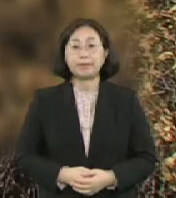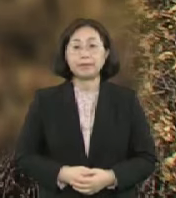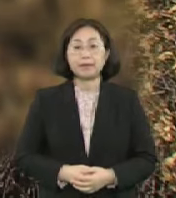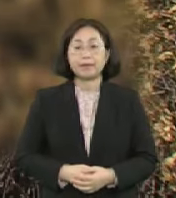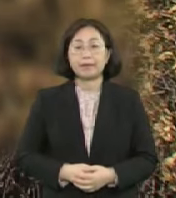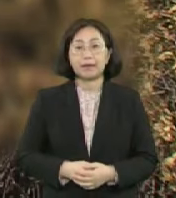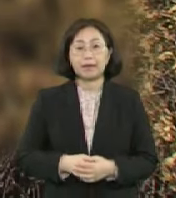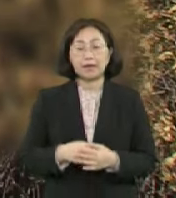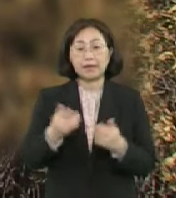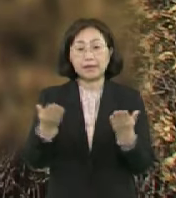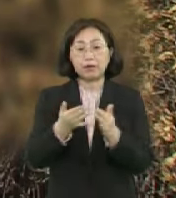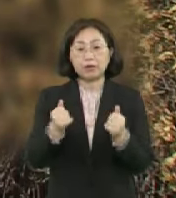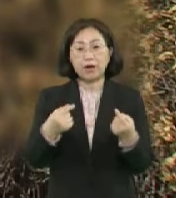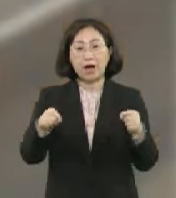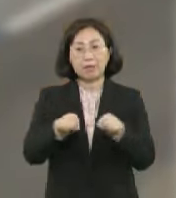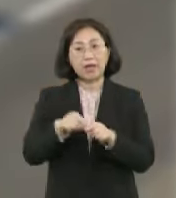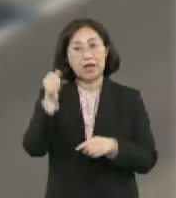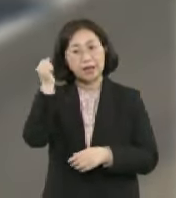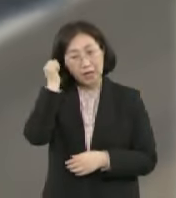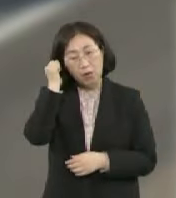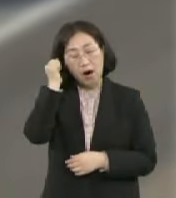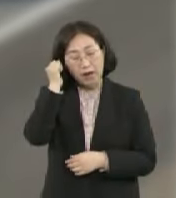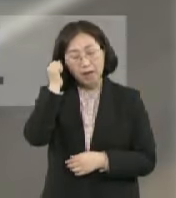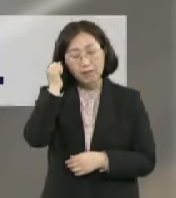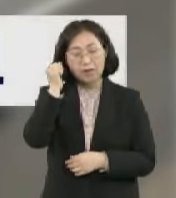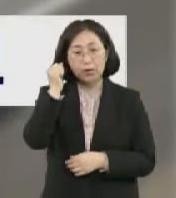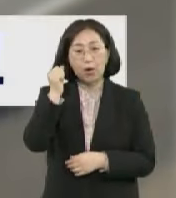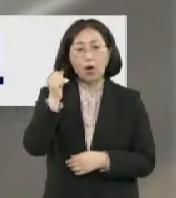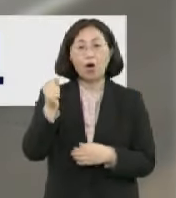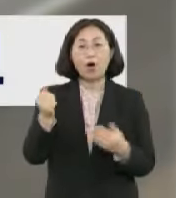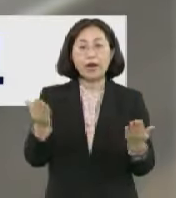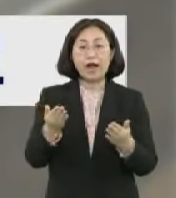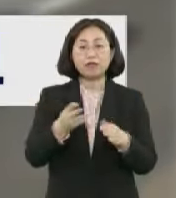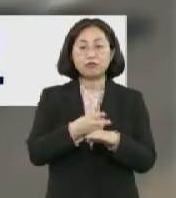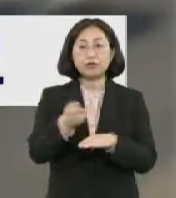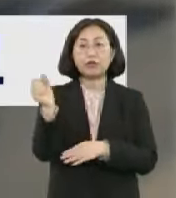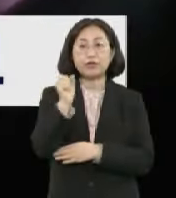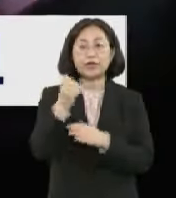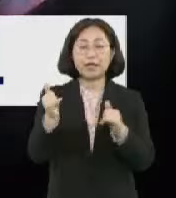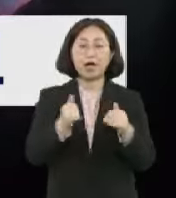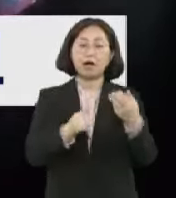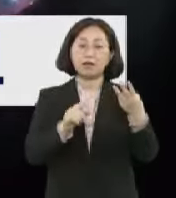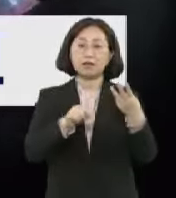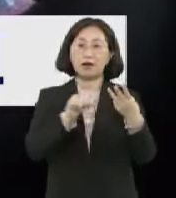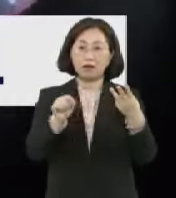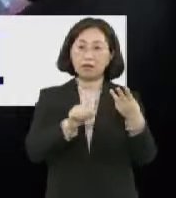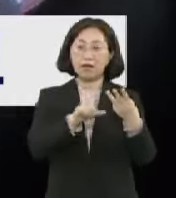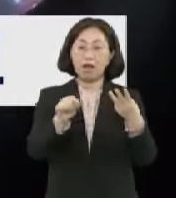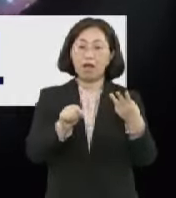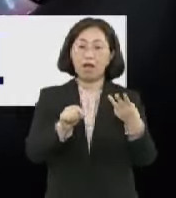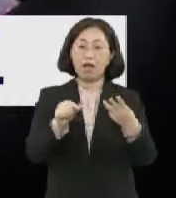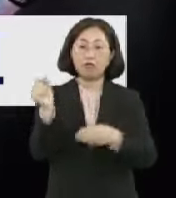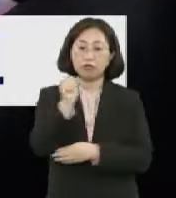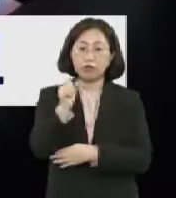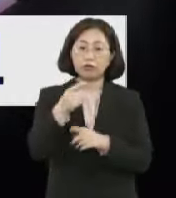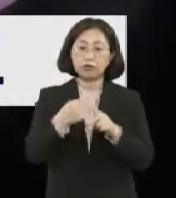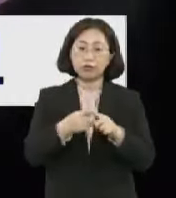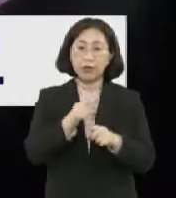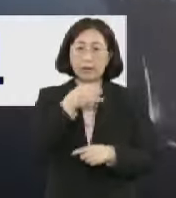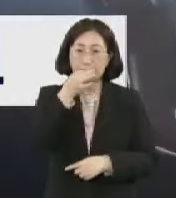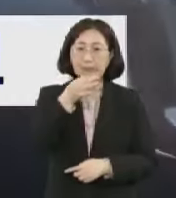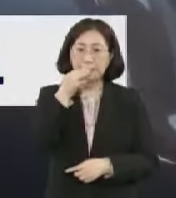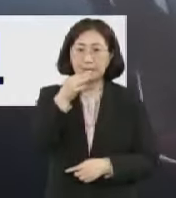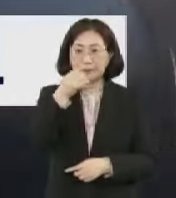동료들과 숙소 생활을 하며 시외버스를 모는 운전기사 A씨. 지난 19일 버스를 몰던 중 기침과 열 등 코로나 의심